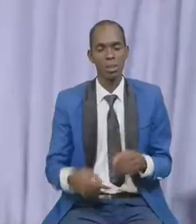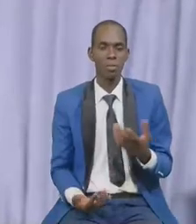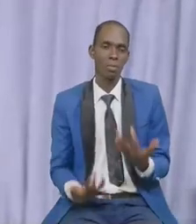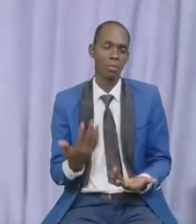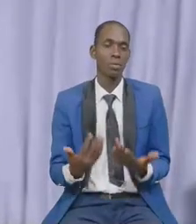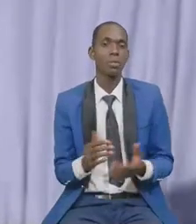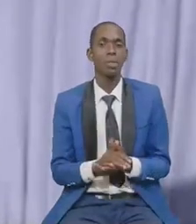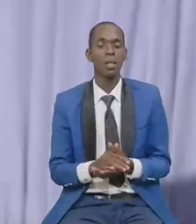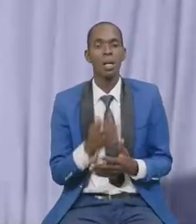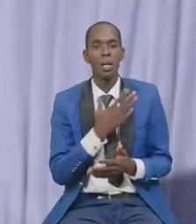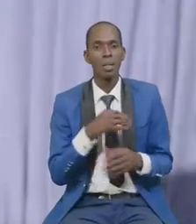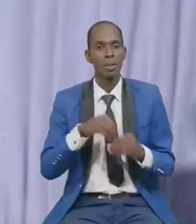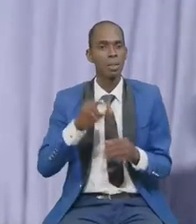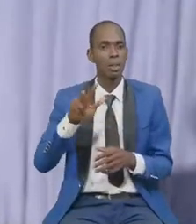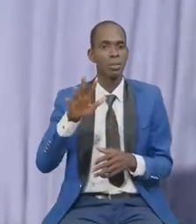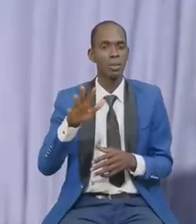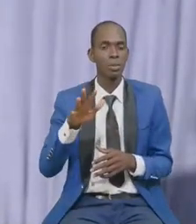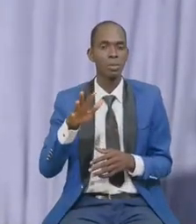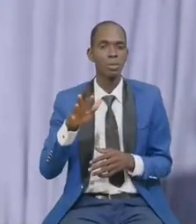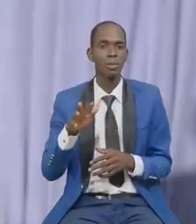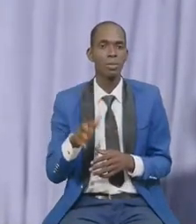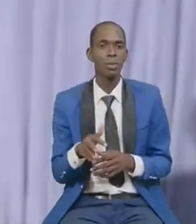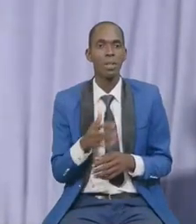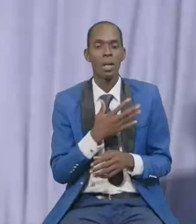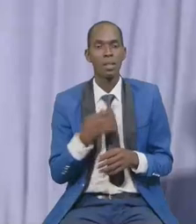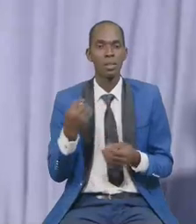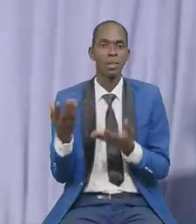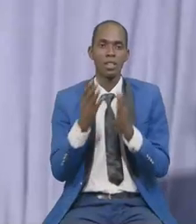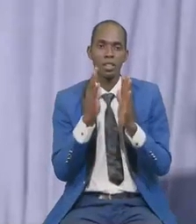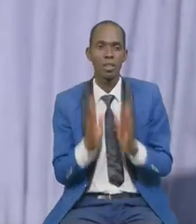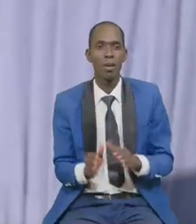Or, l'esclave ne demeure pas toujours dans la maison.